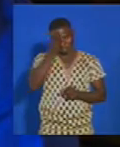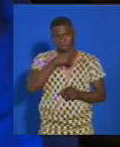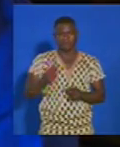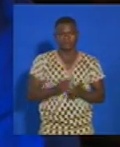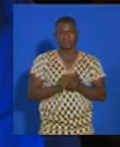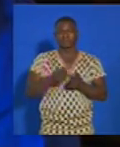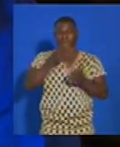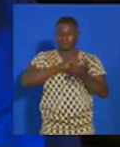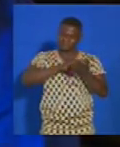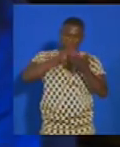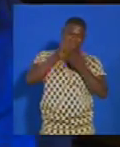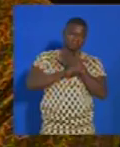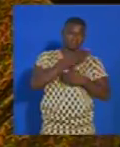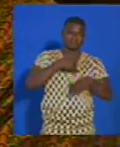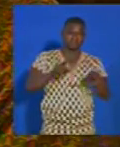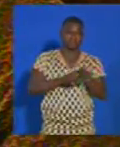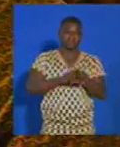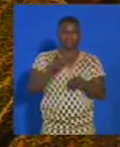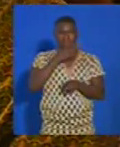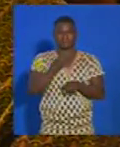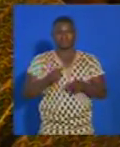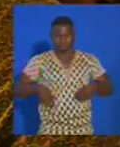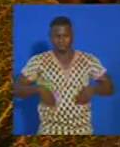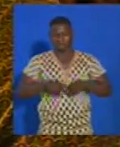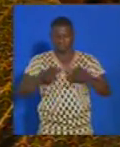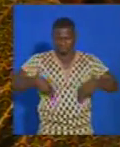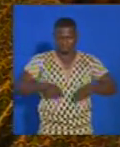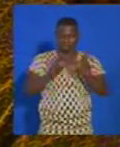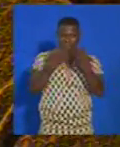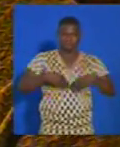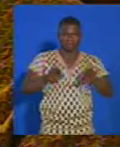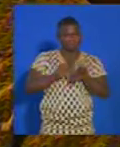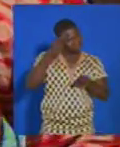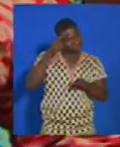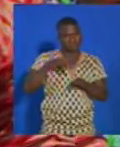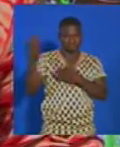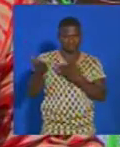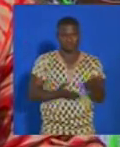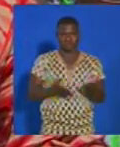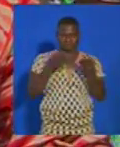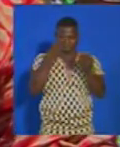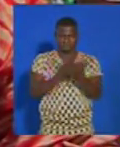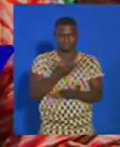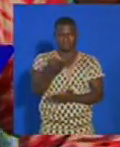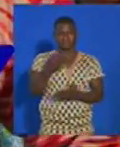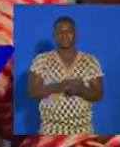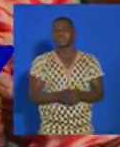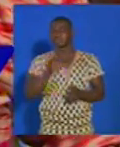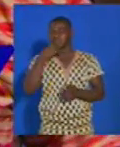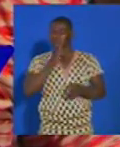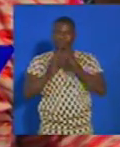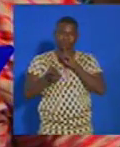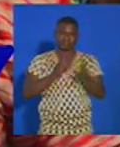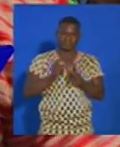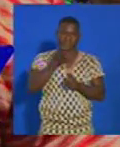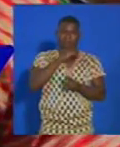mais également les procédures ainsi que les canaux essentiels pour la mobilisation efficiente de ces ressources. Qui parle de collectivité territoriale parle de